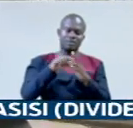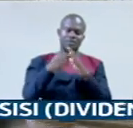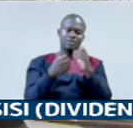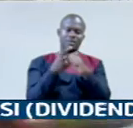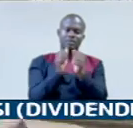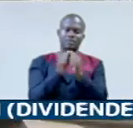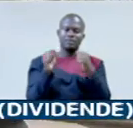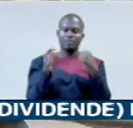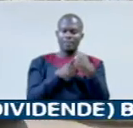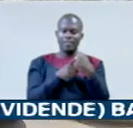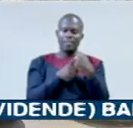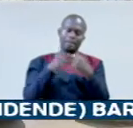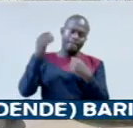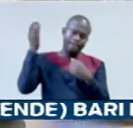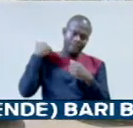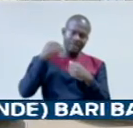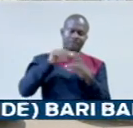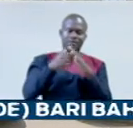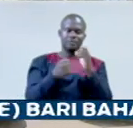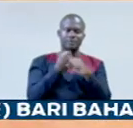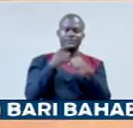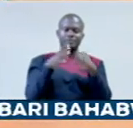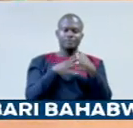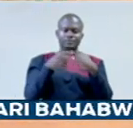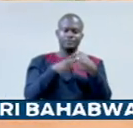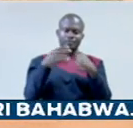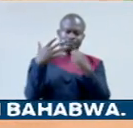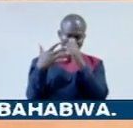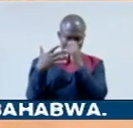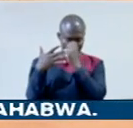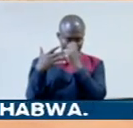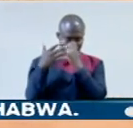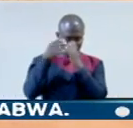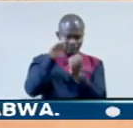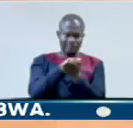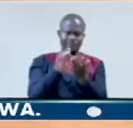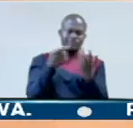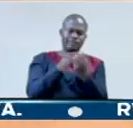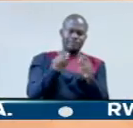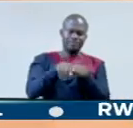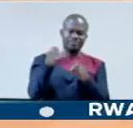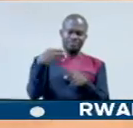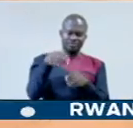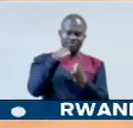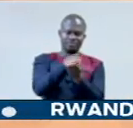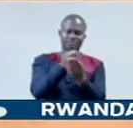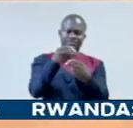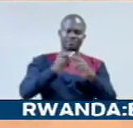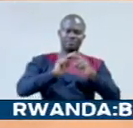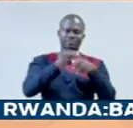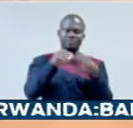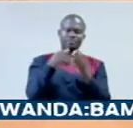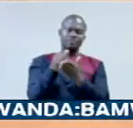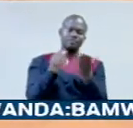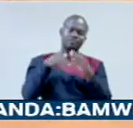2016 mbere kuva mu mwaka wa 1975 iyi banki yabarwaga nka koperative yo kubitsa no kugurizanya